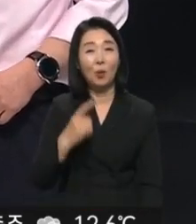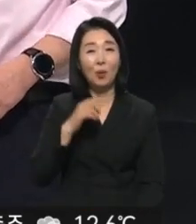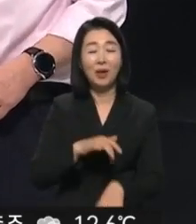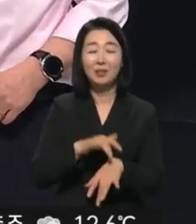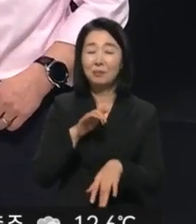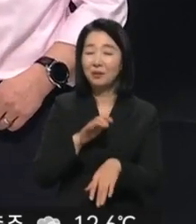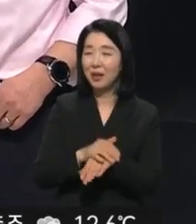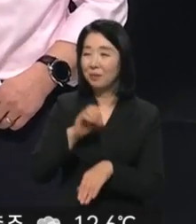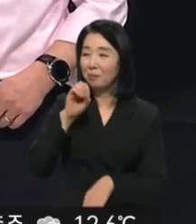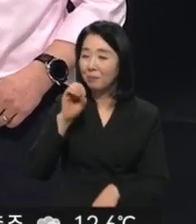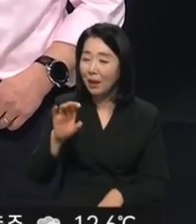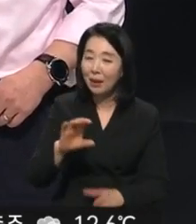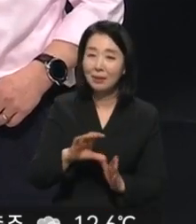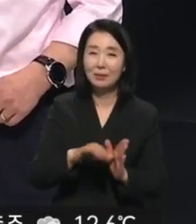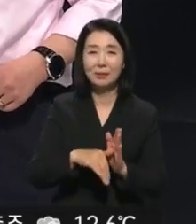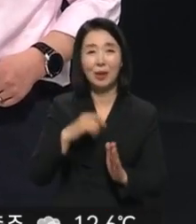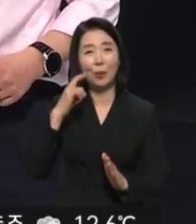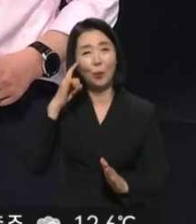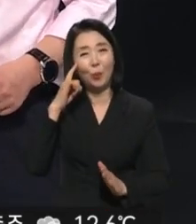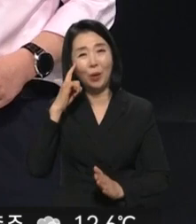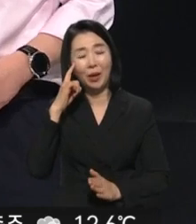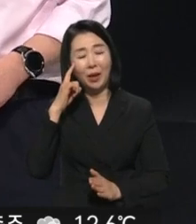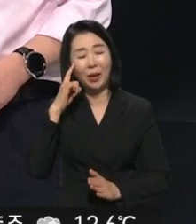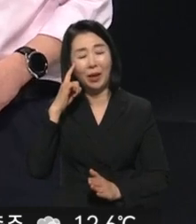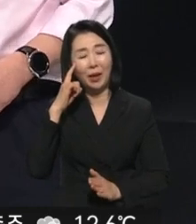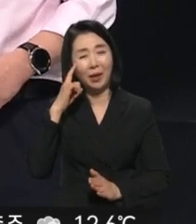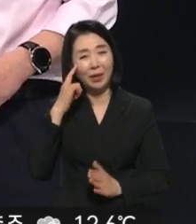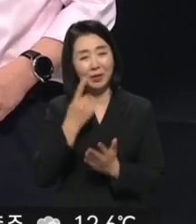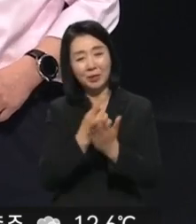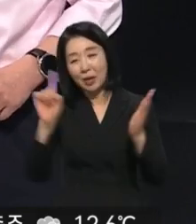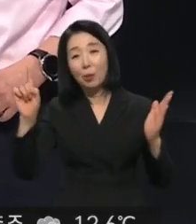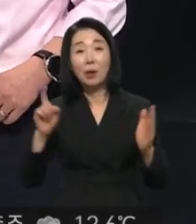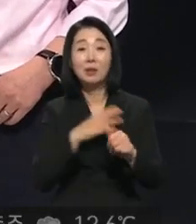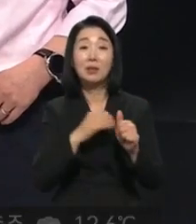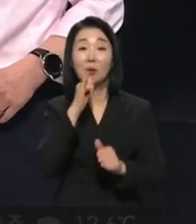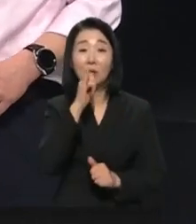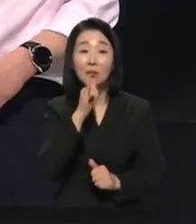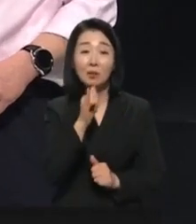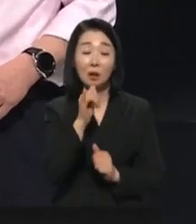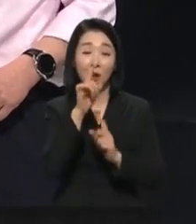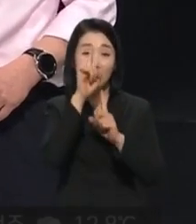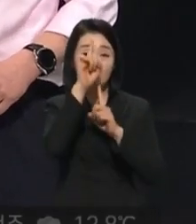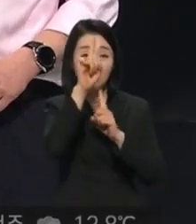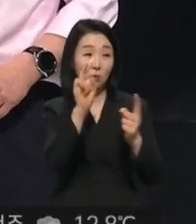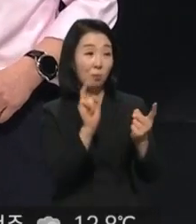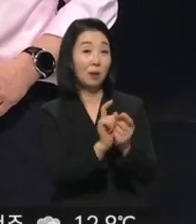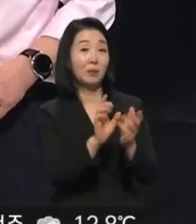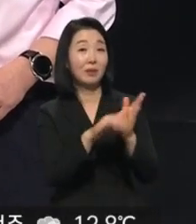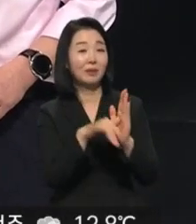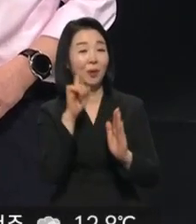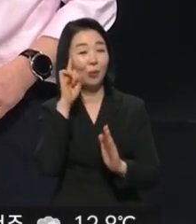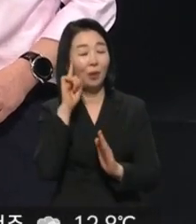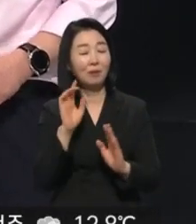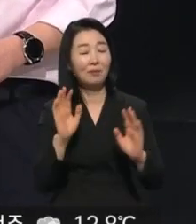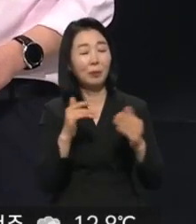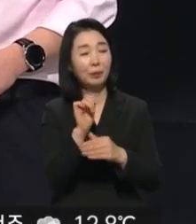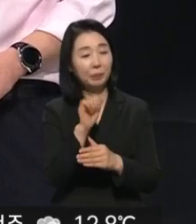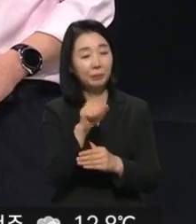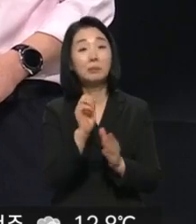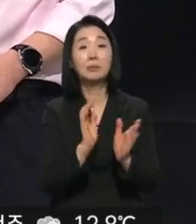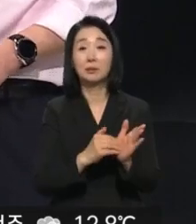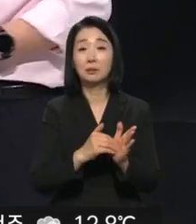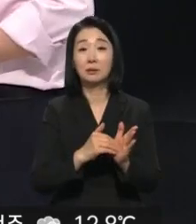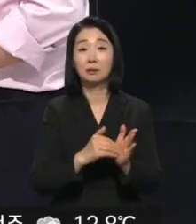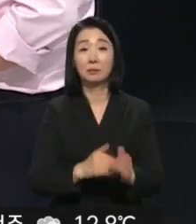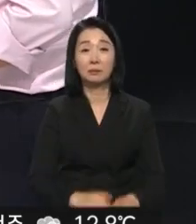습관이라고 치부하기엔 분명한 예외도 있었습니다. 민주당 이재명 대표를 만나선 가볍게 고개만